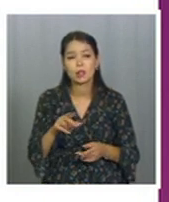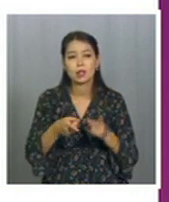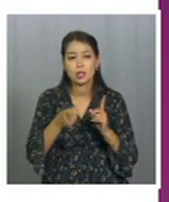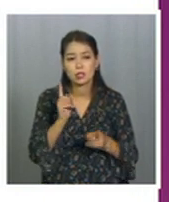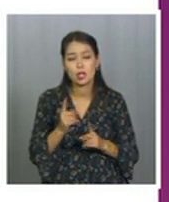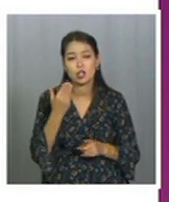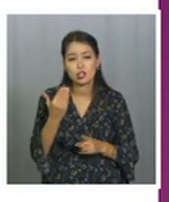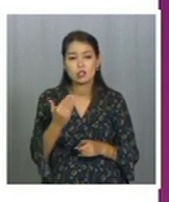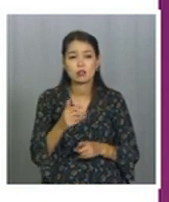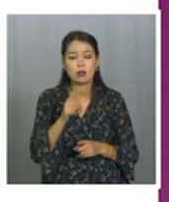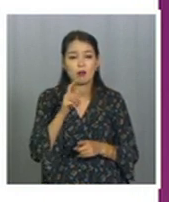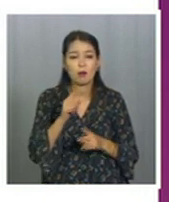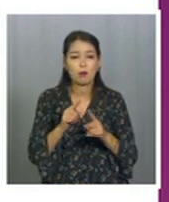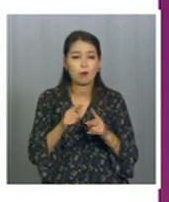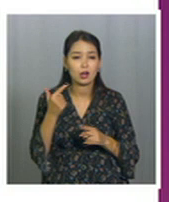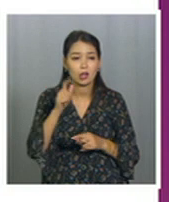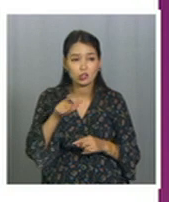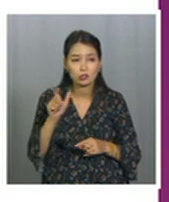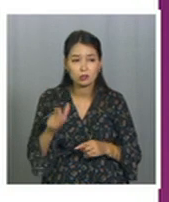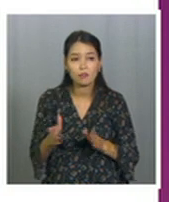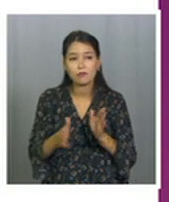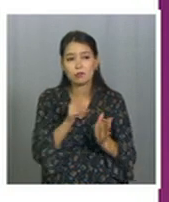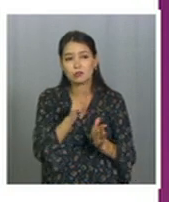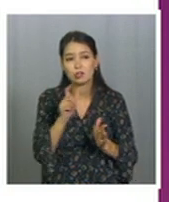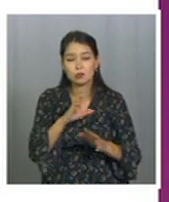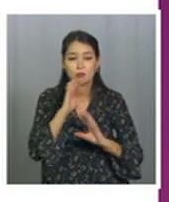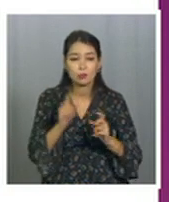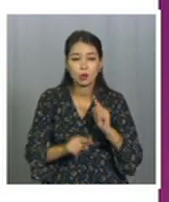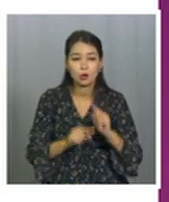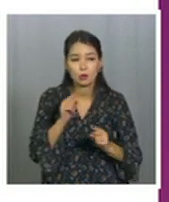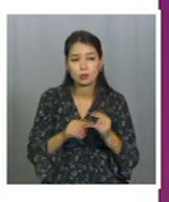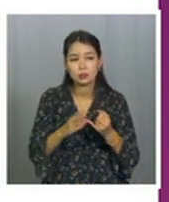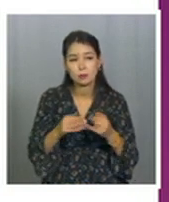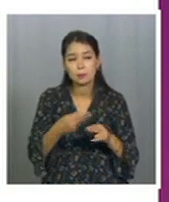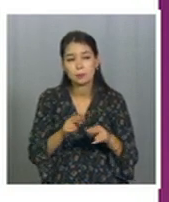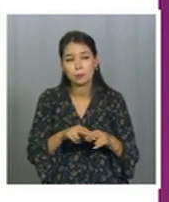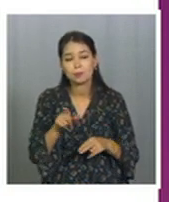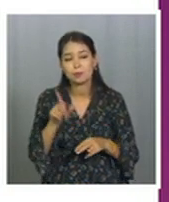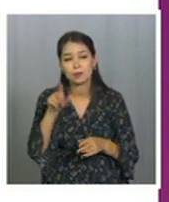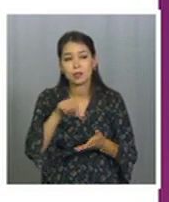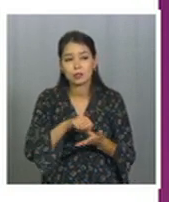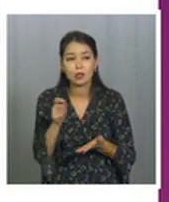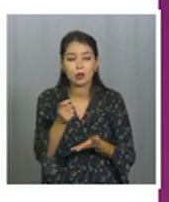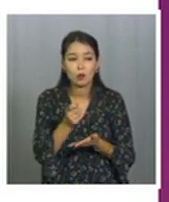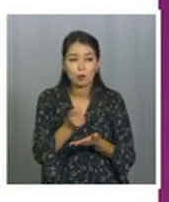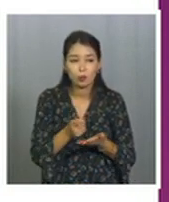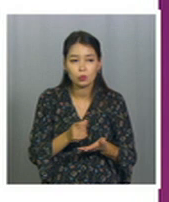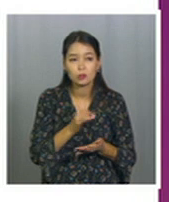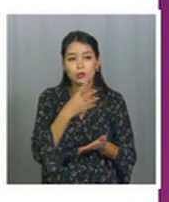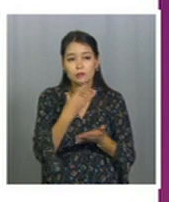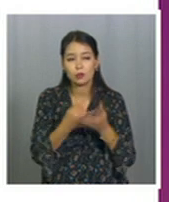патриот, призывает человечество беречь родную землю. Поэты и художники в своем творчестве обращаются к нашим